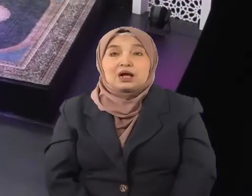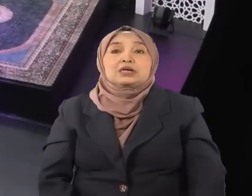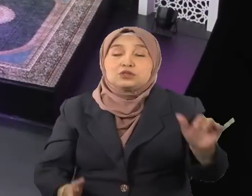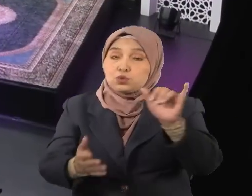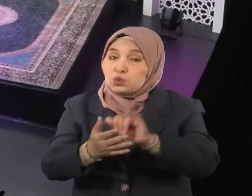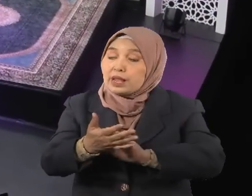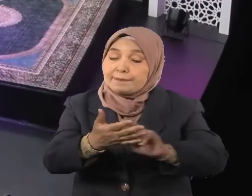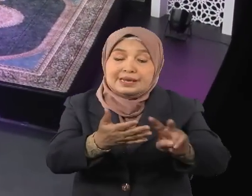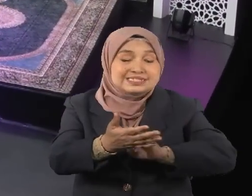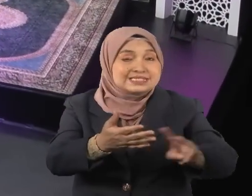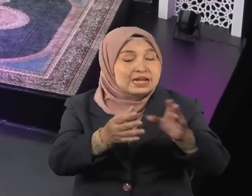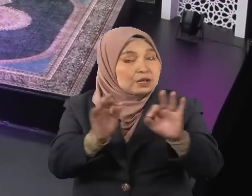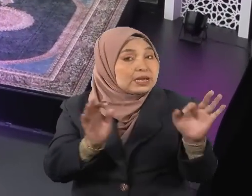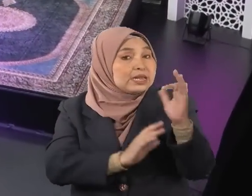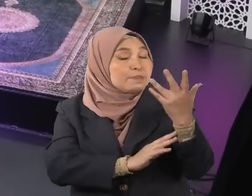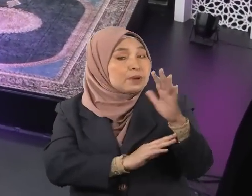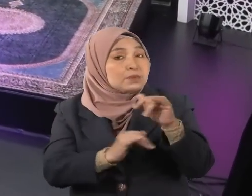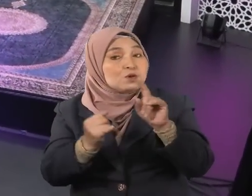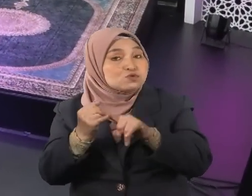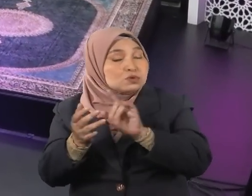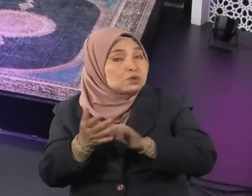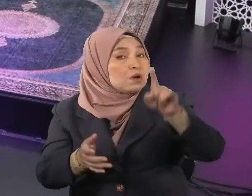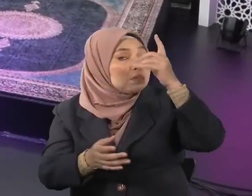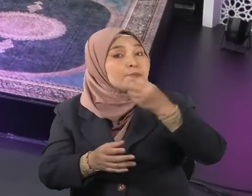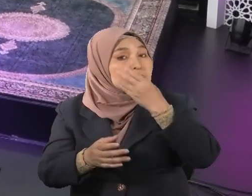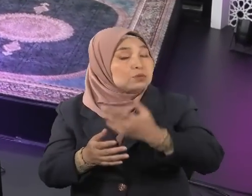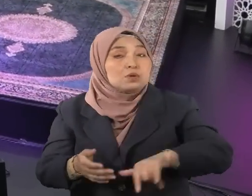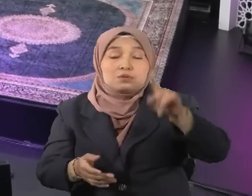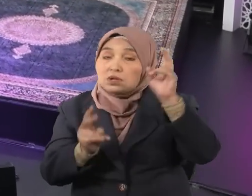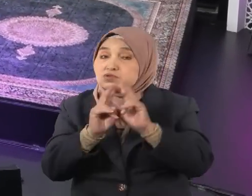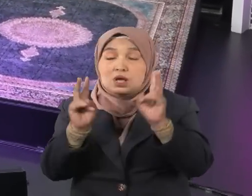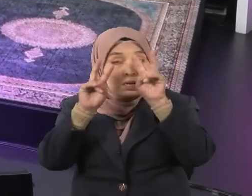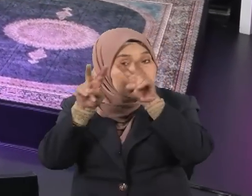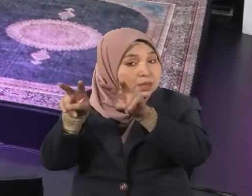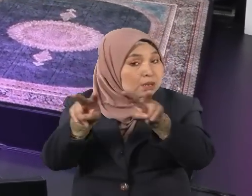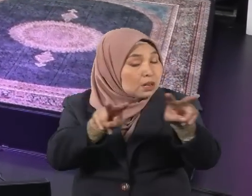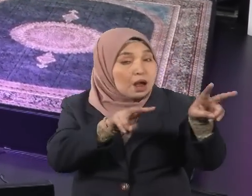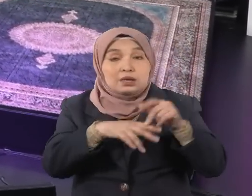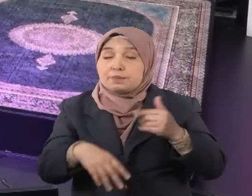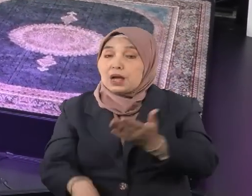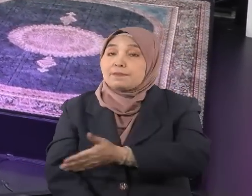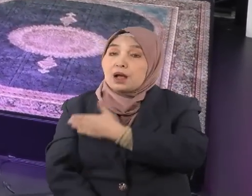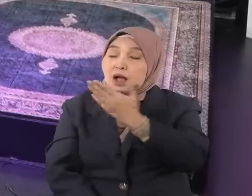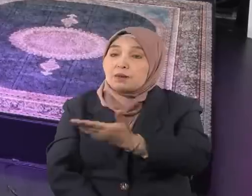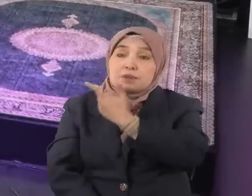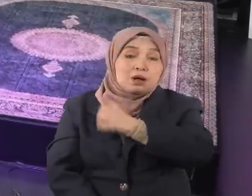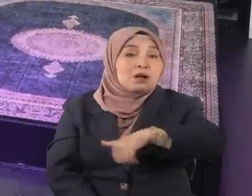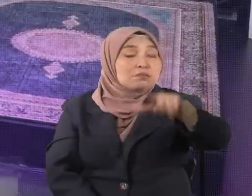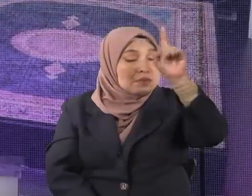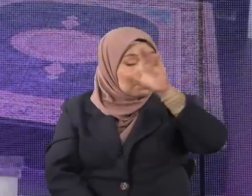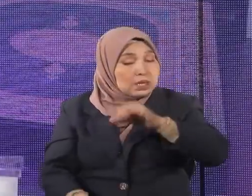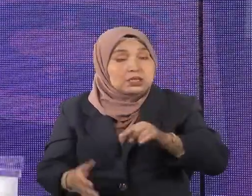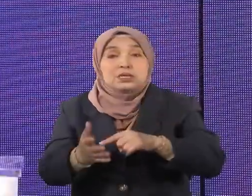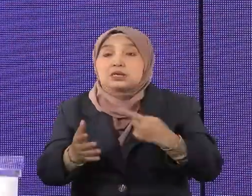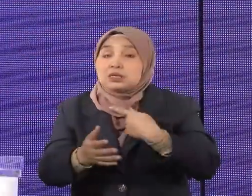Azim. Gitulah bacaan ayat yang ke-15. Di hujung itu Allah menyatakan, dan Allah amat melihat kepada hamba-hambanya. Maksudnya, hamba-hambanya inilah yang kita